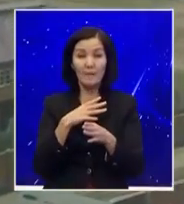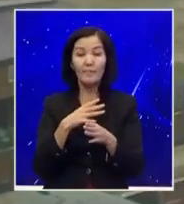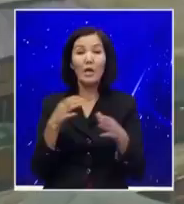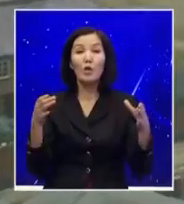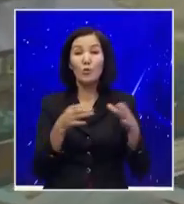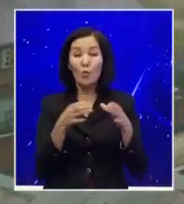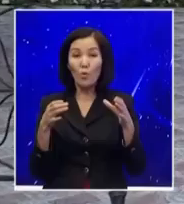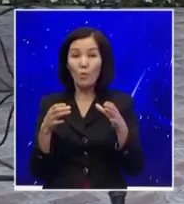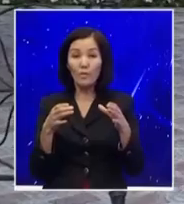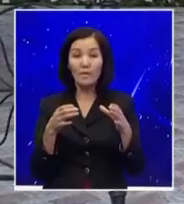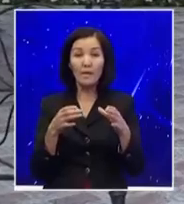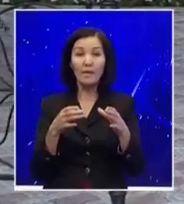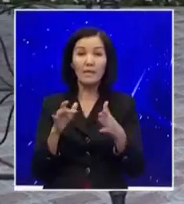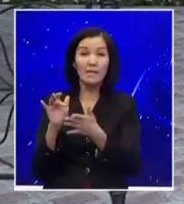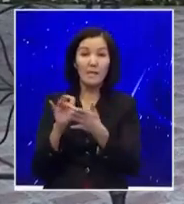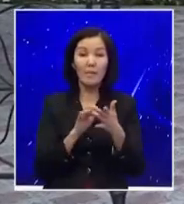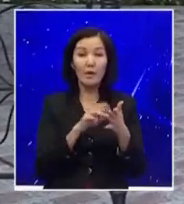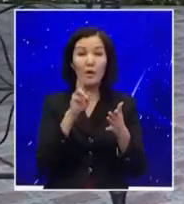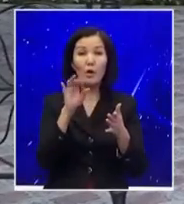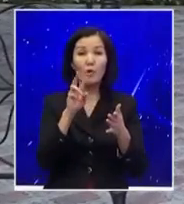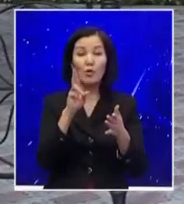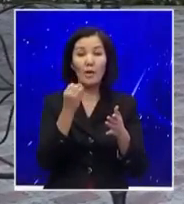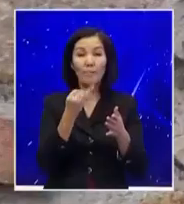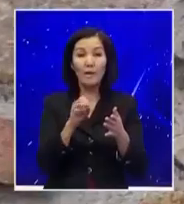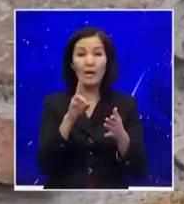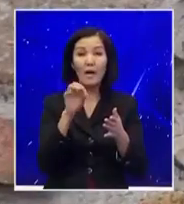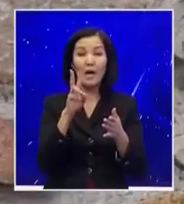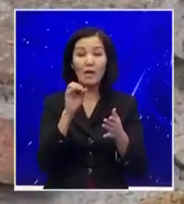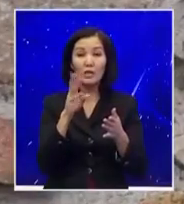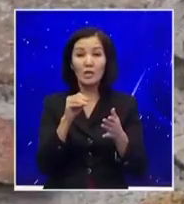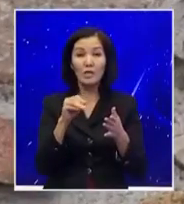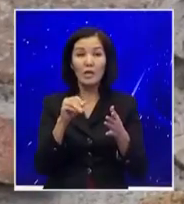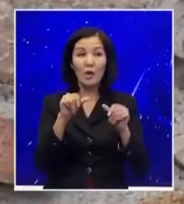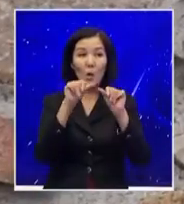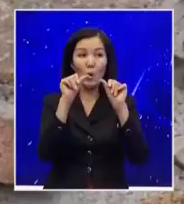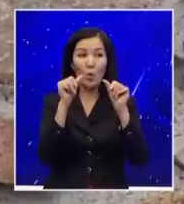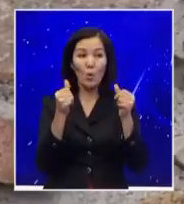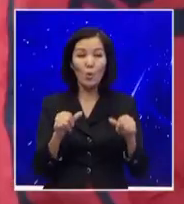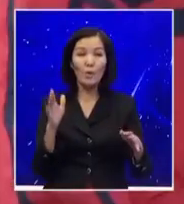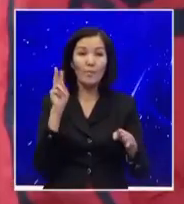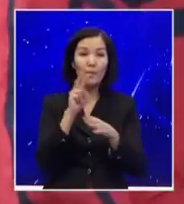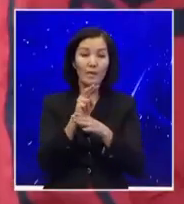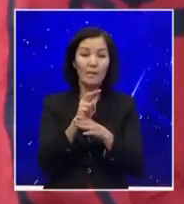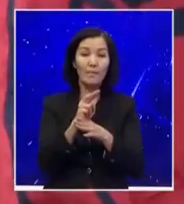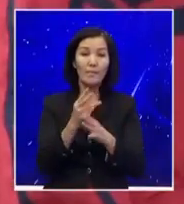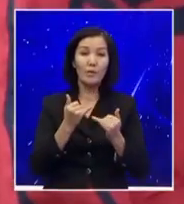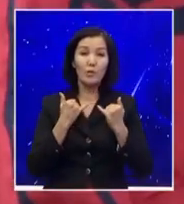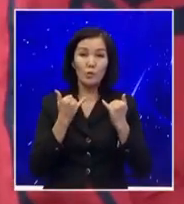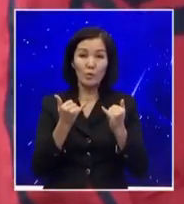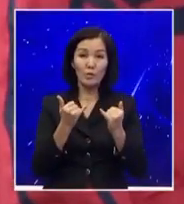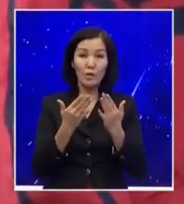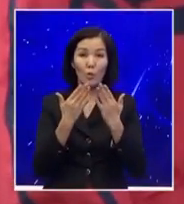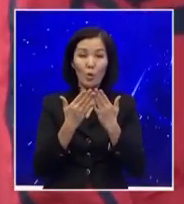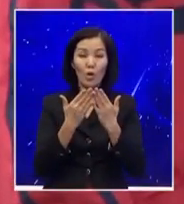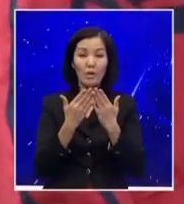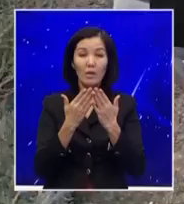делегация тобының тағылымды сапары Құнанбай Қажы қорымында жалғасты. Абайдай дананы тәрбиелеп шығарған тұлғаға тағзым етті, рухына Құран